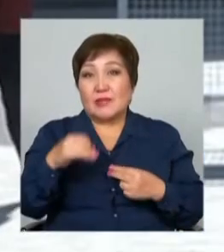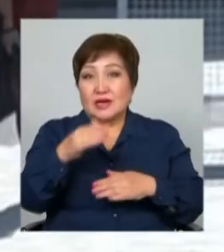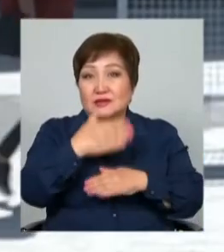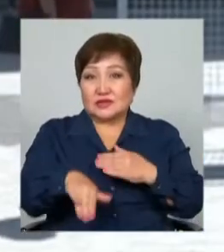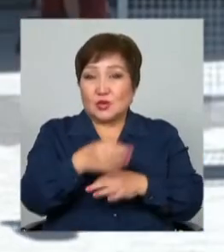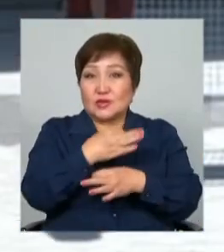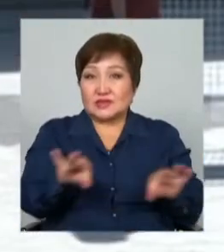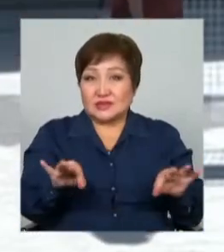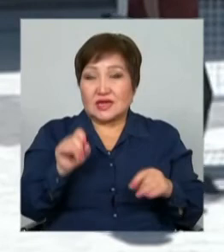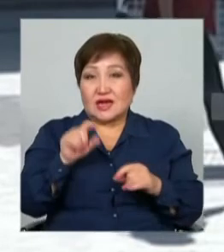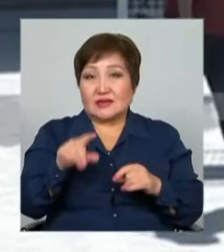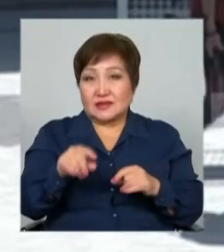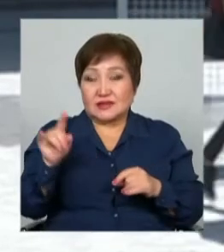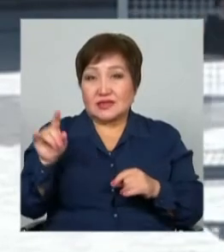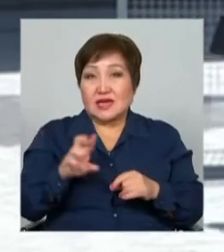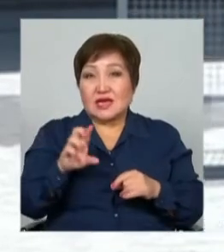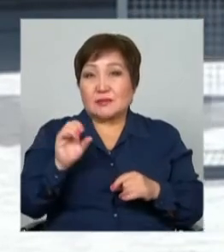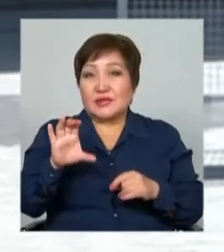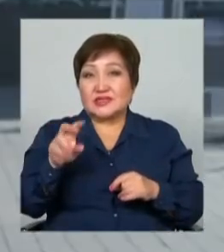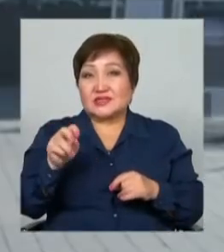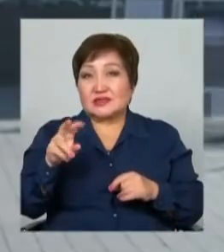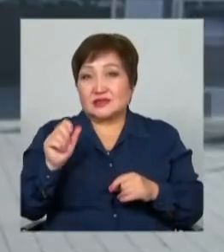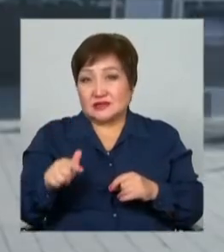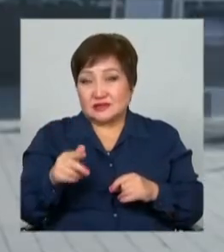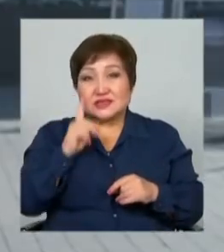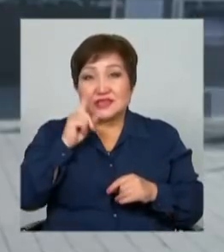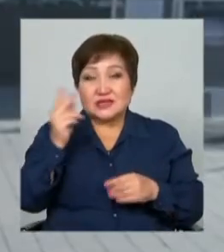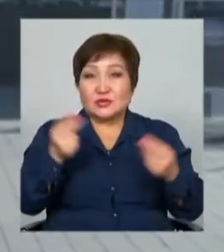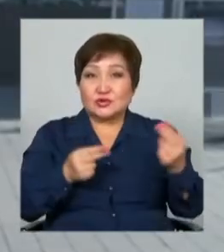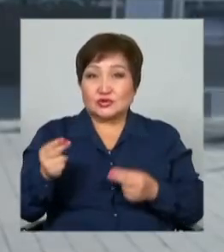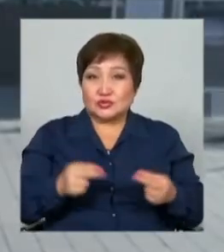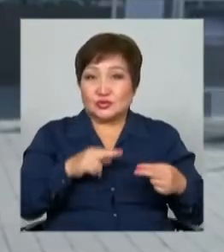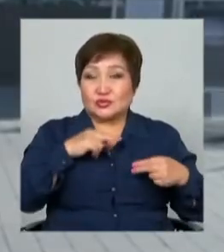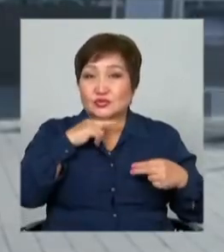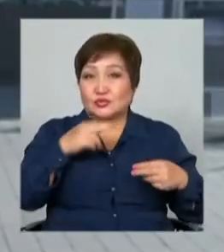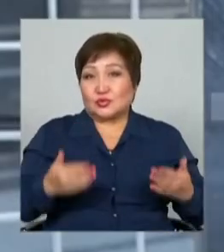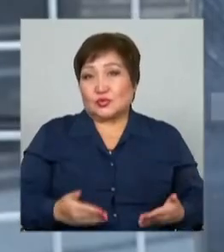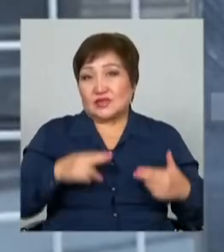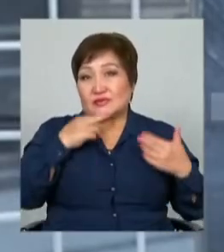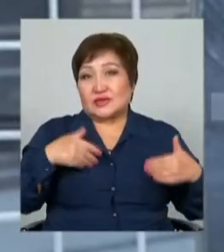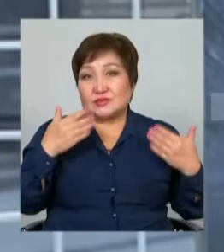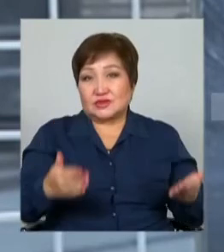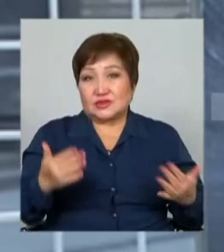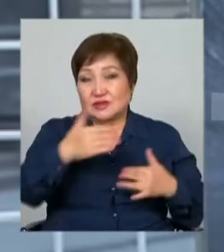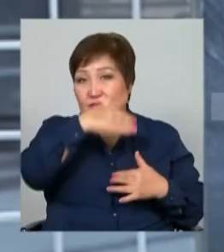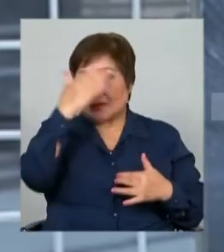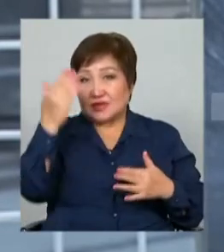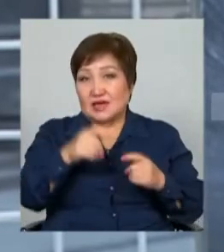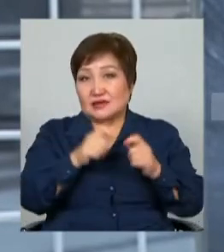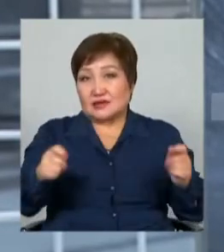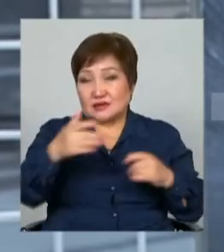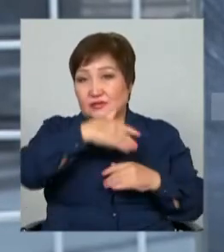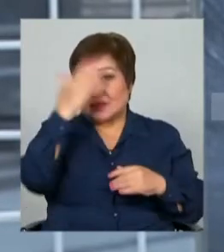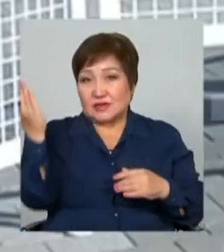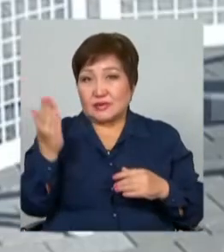тәуелсіздіктің алтын бесік атты жас фото суретшілердің көрмесі тұрғындар назарына ұсынылды. Ашық аспан аясында Алекс Флаум, Марат Дильман,